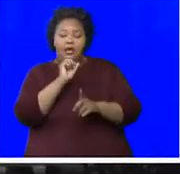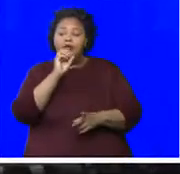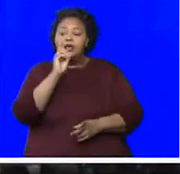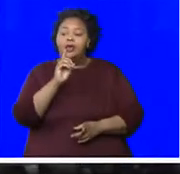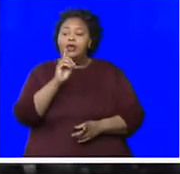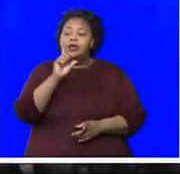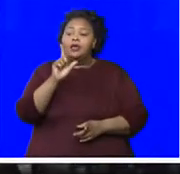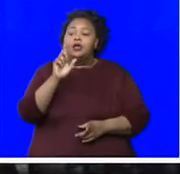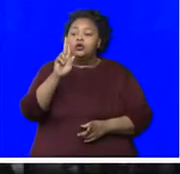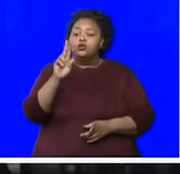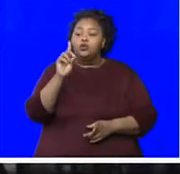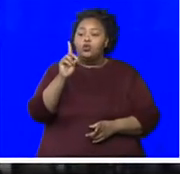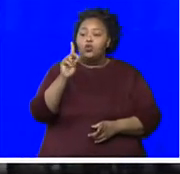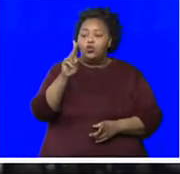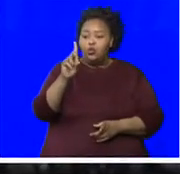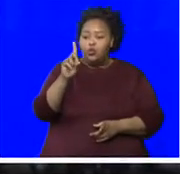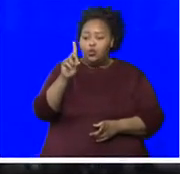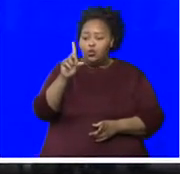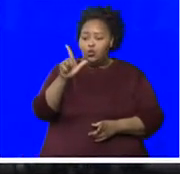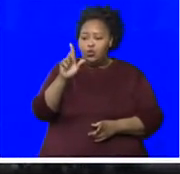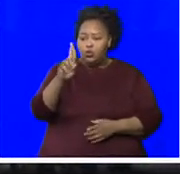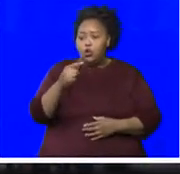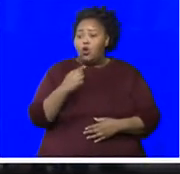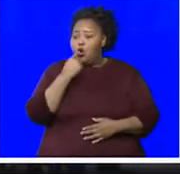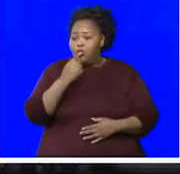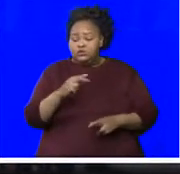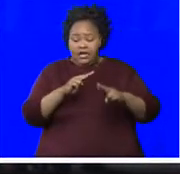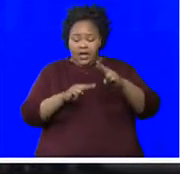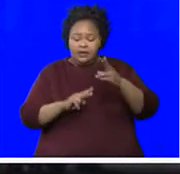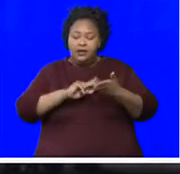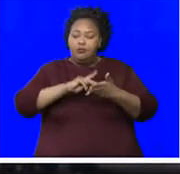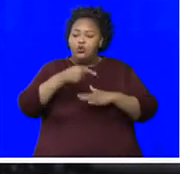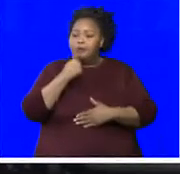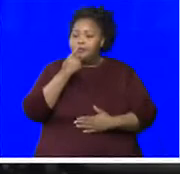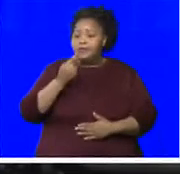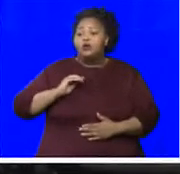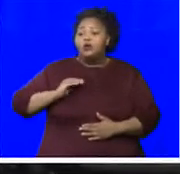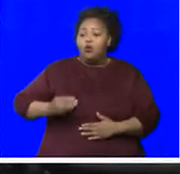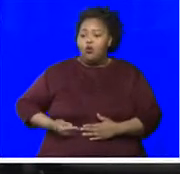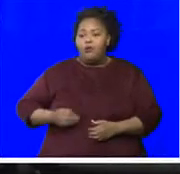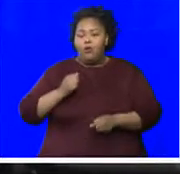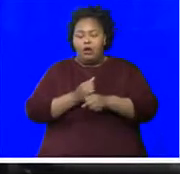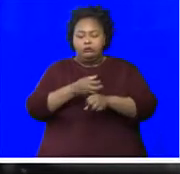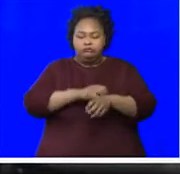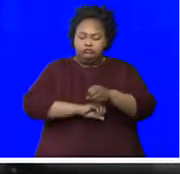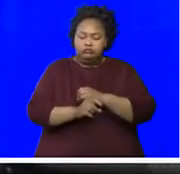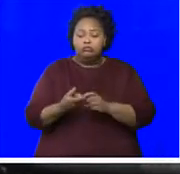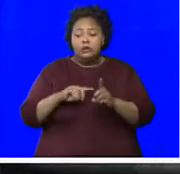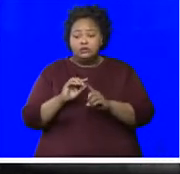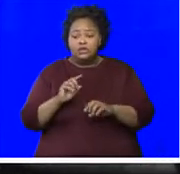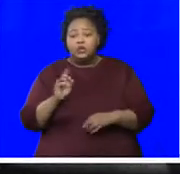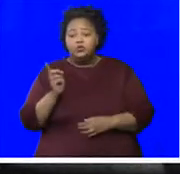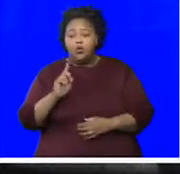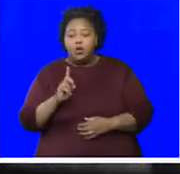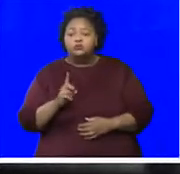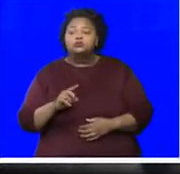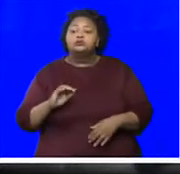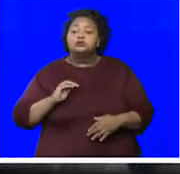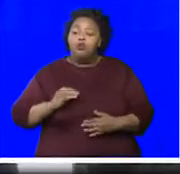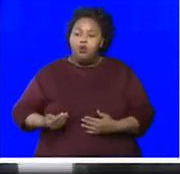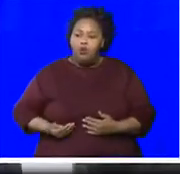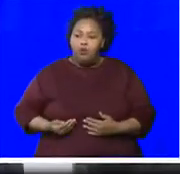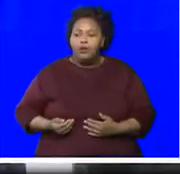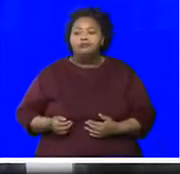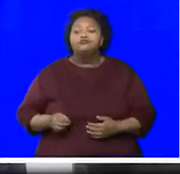Technical Mission uthi ngaphansi kwehlelo lwakhuthala mfati bahlose kukhulisa besifazane phinze babakhuthate ukuthi batimele